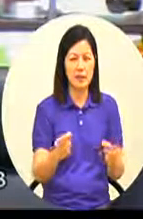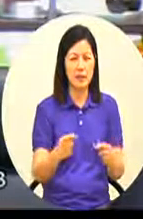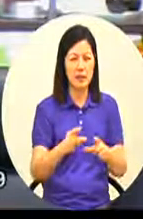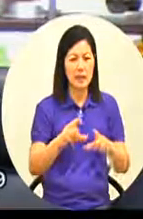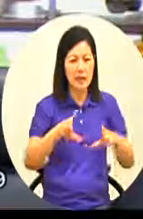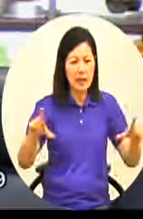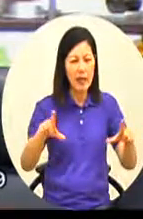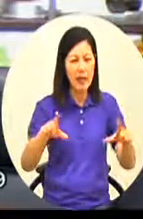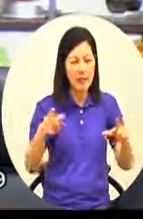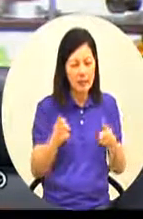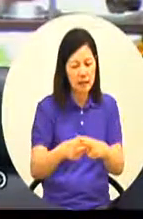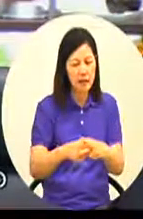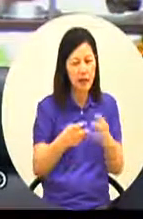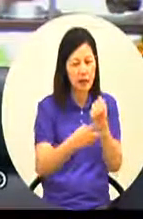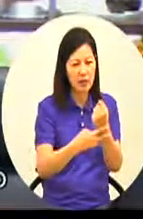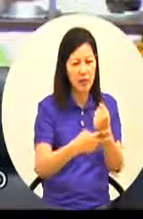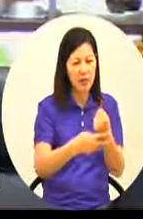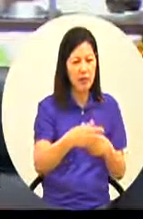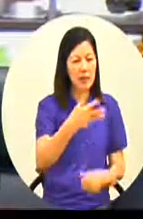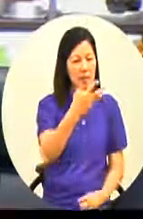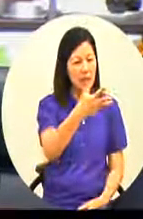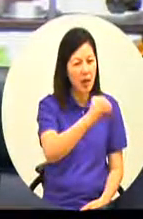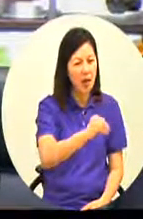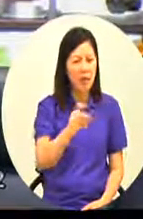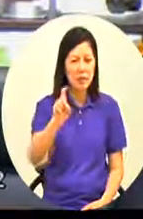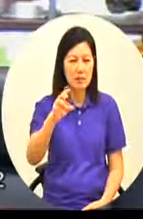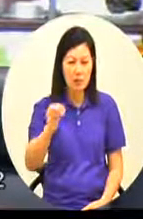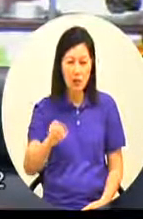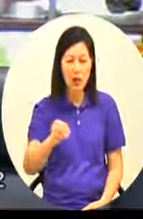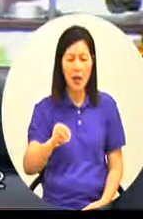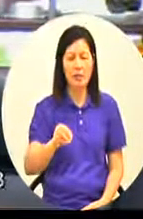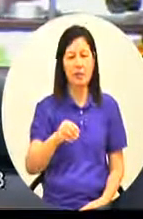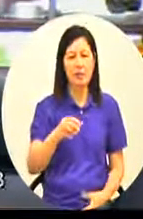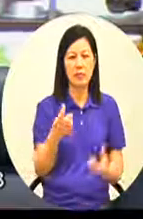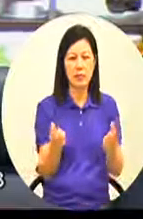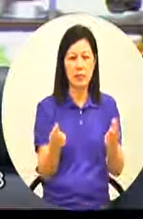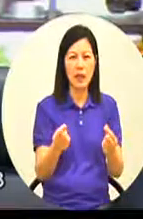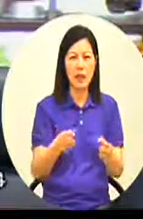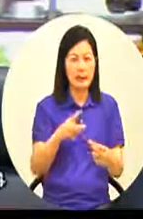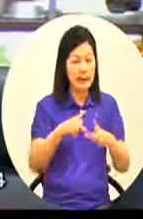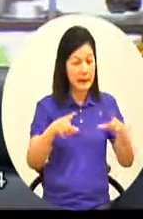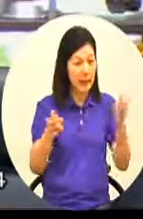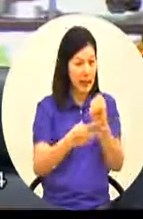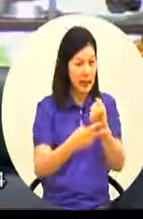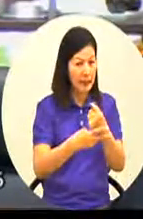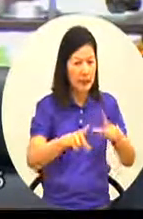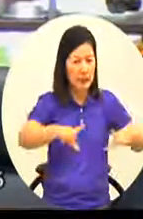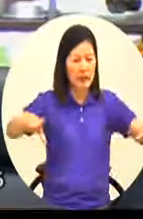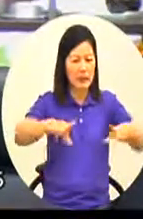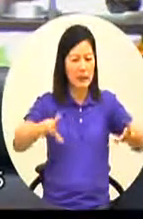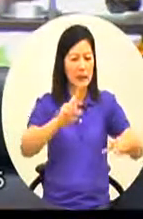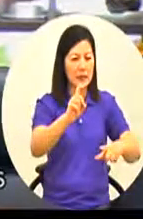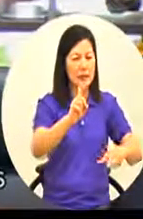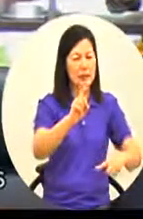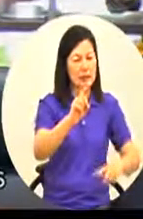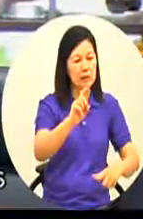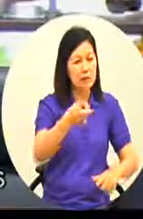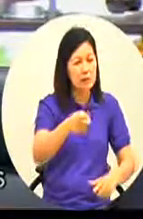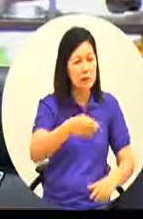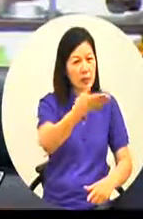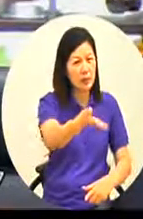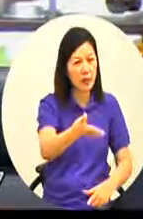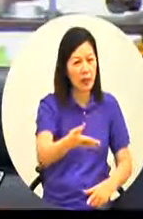都给10万，都给8万。可是大的里面它范围那么大，你也给它10万，它不够花。那有一些里可